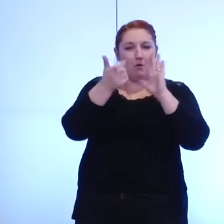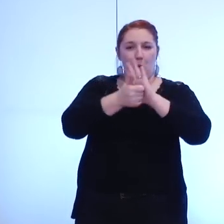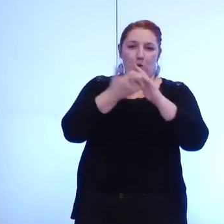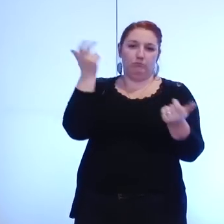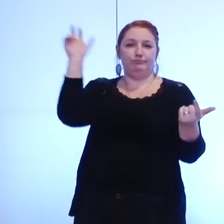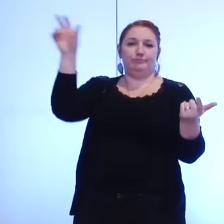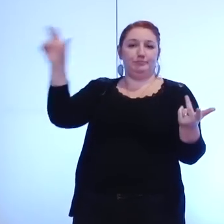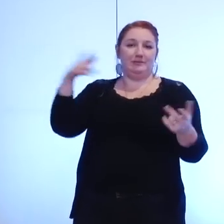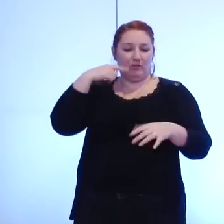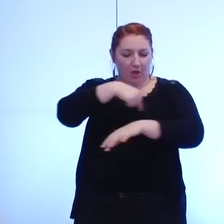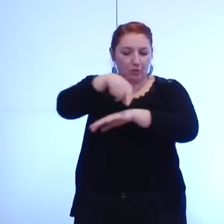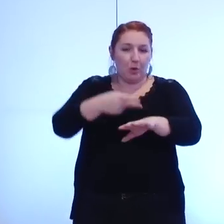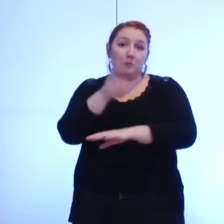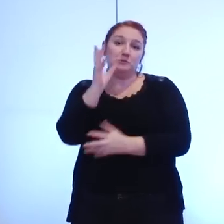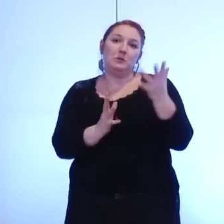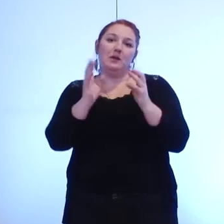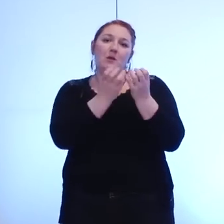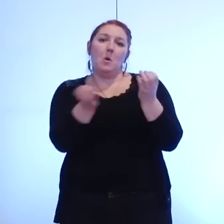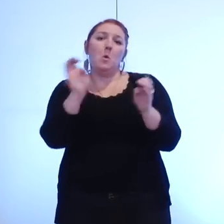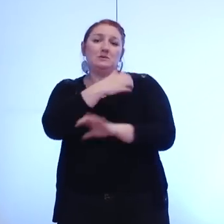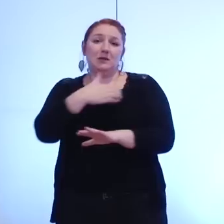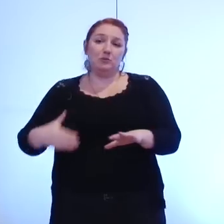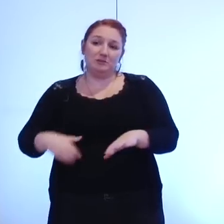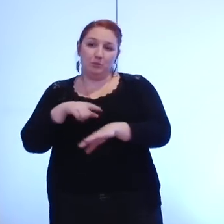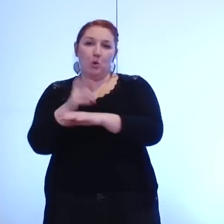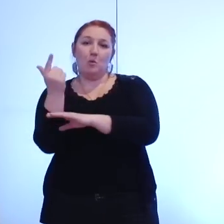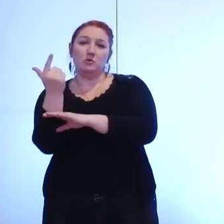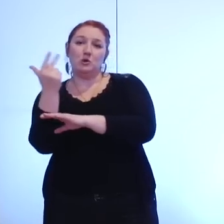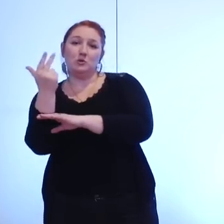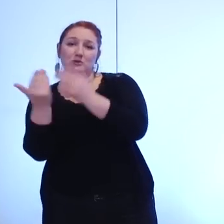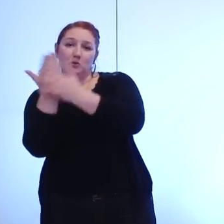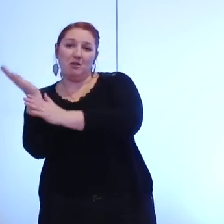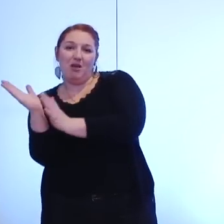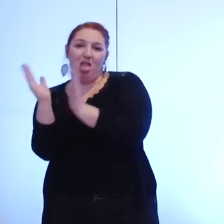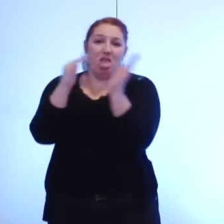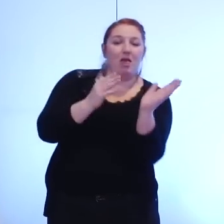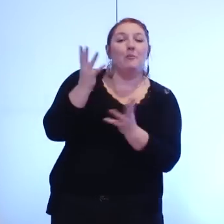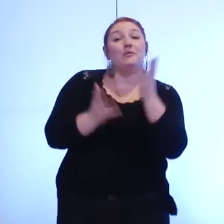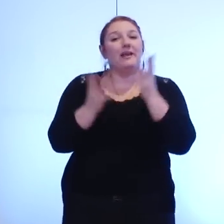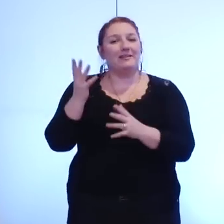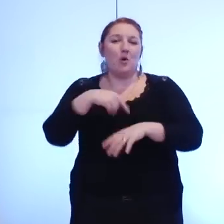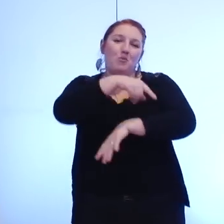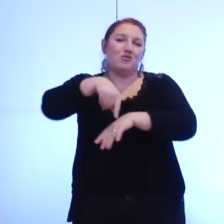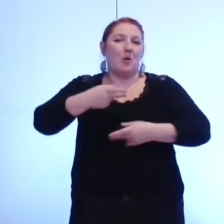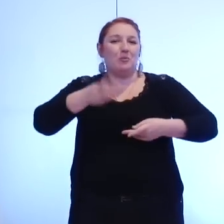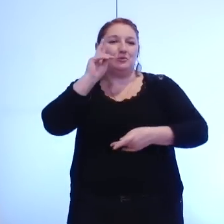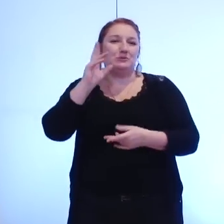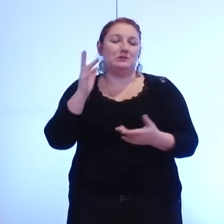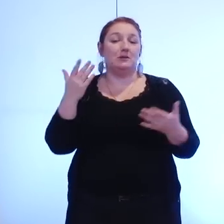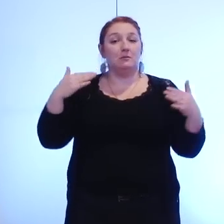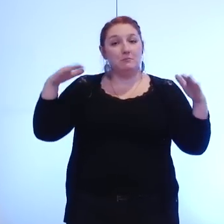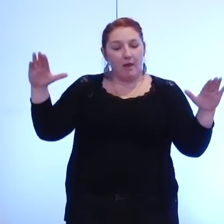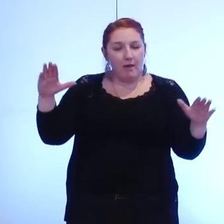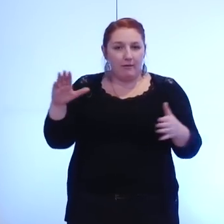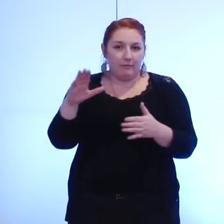on n'aura peut-être pas des conseils municipaux qui se terminent à 2h ou 3h du matin mais par contre pourquoi ne prenons-nous pas